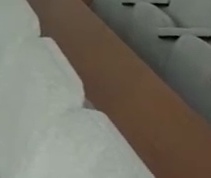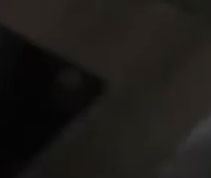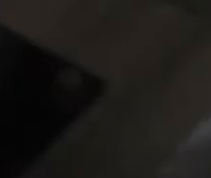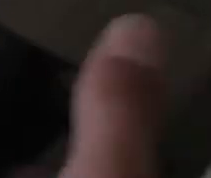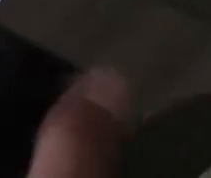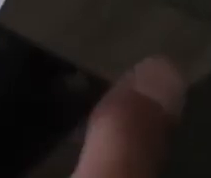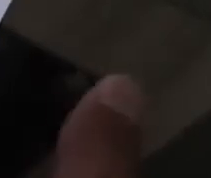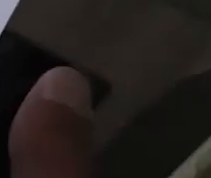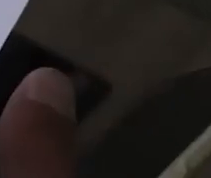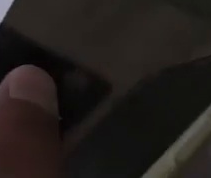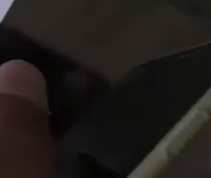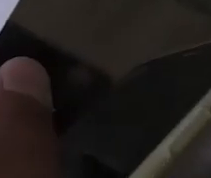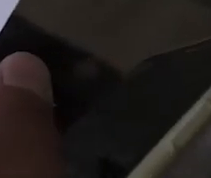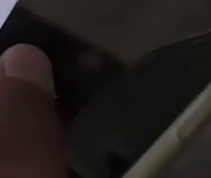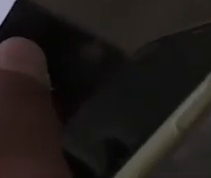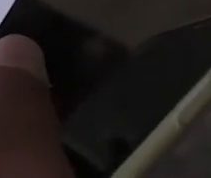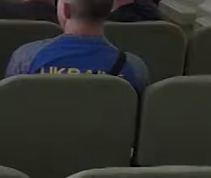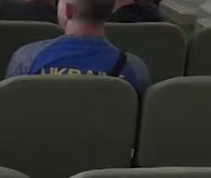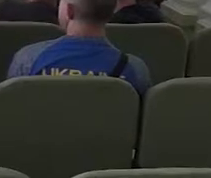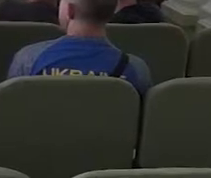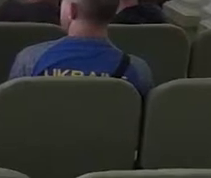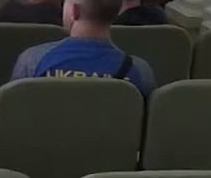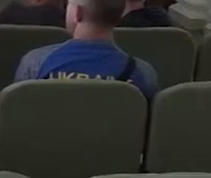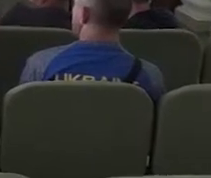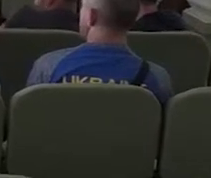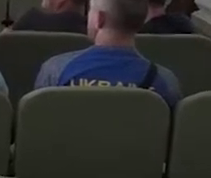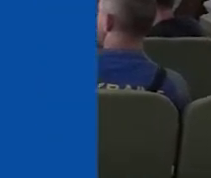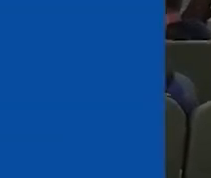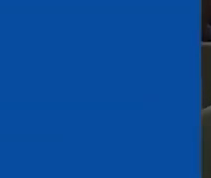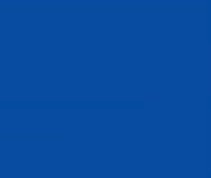Як у Чернігові голосували за місце під будівництво палацу спорту?